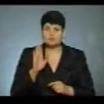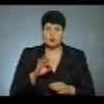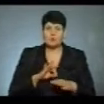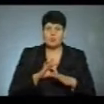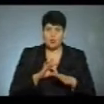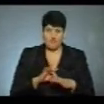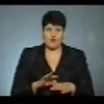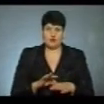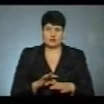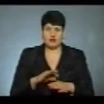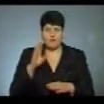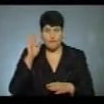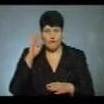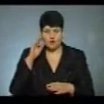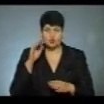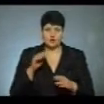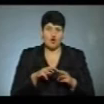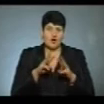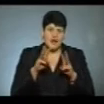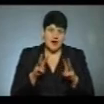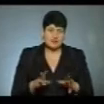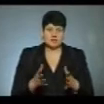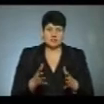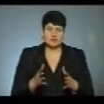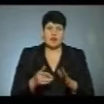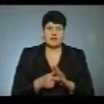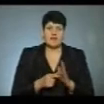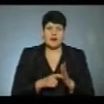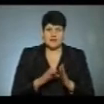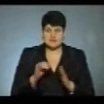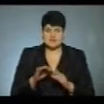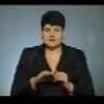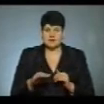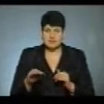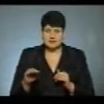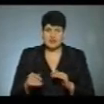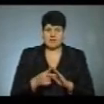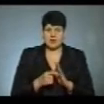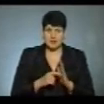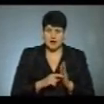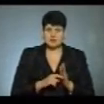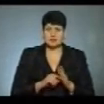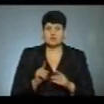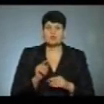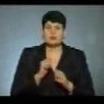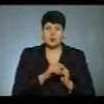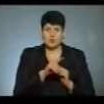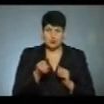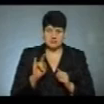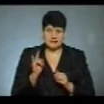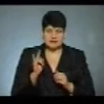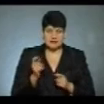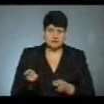проводитись яке водохрестя, освячення класів, дітей в класах, і щоб кожна